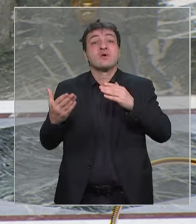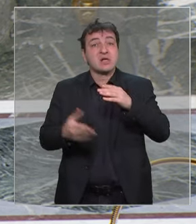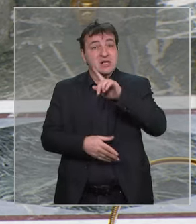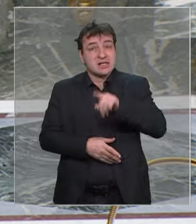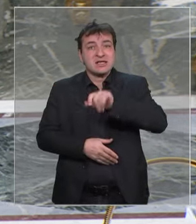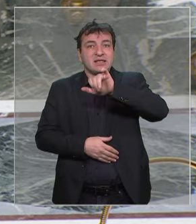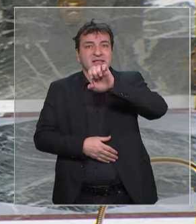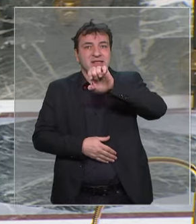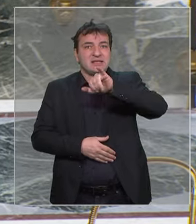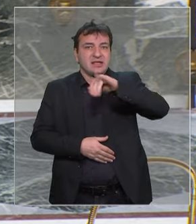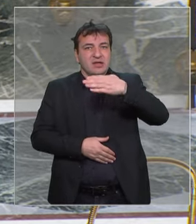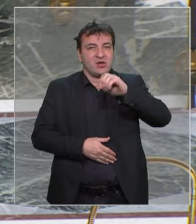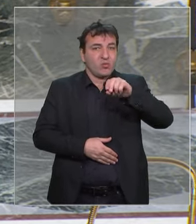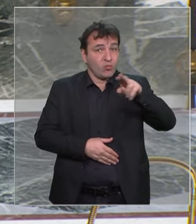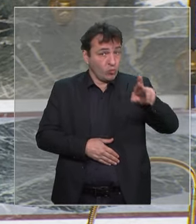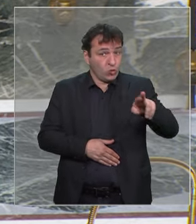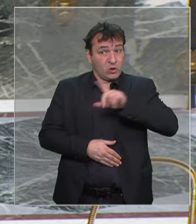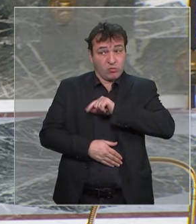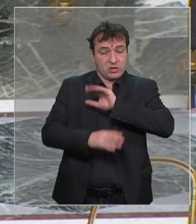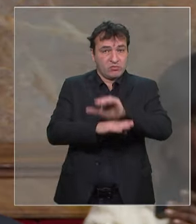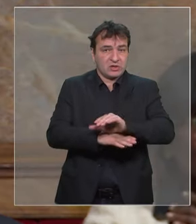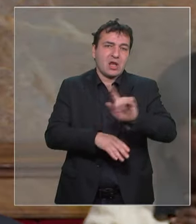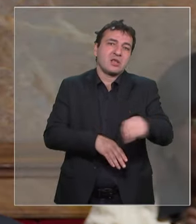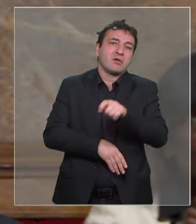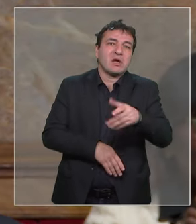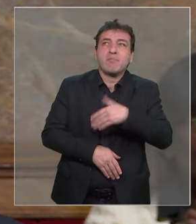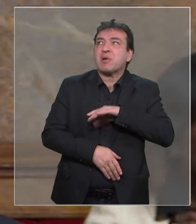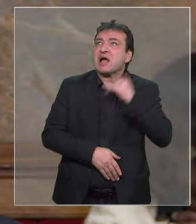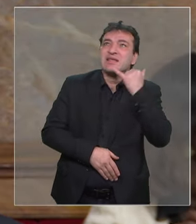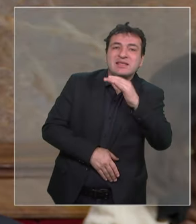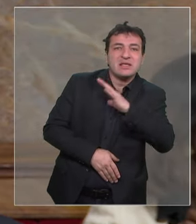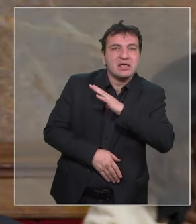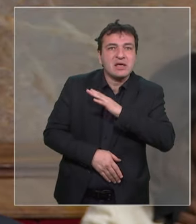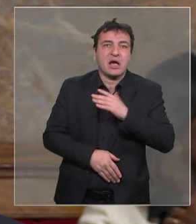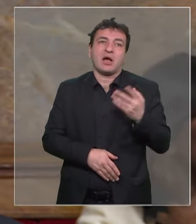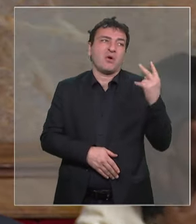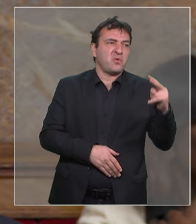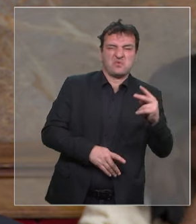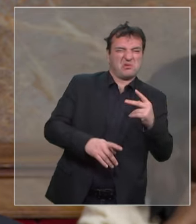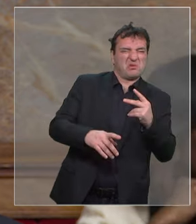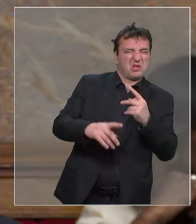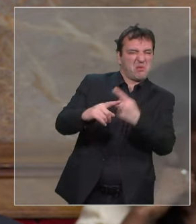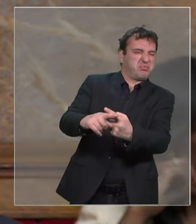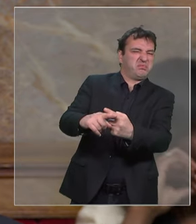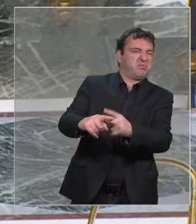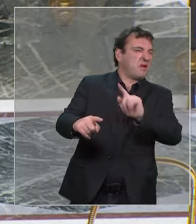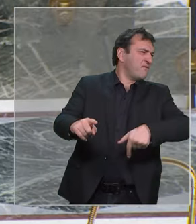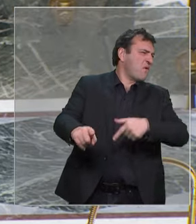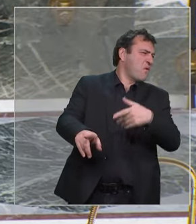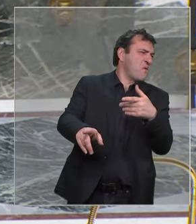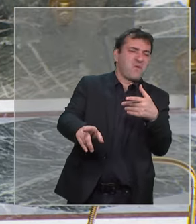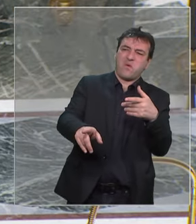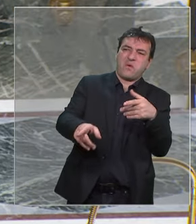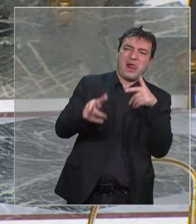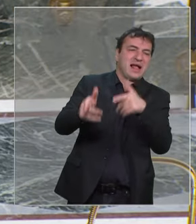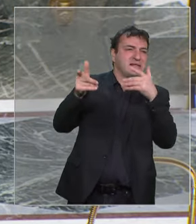les gens qui soient menacés parce qu'ils ont des opinions, parce que d'autres leur mettent des cibles sur le dos le soir par les policiers qui, ici, je